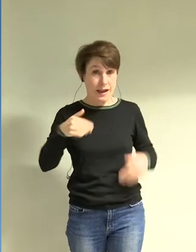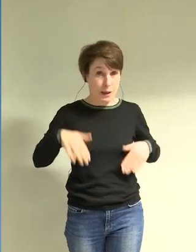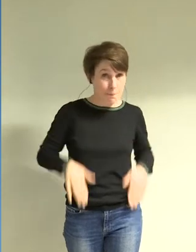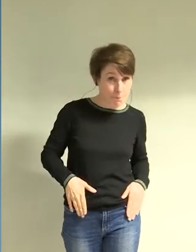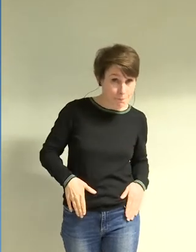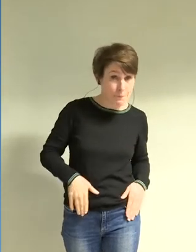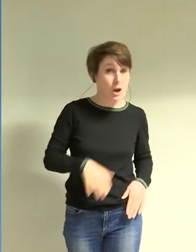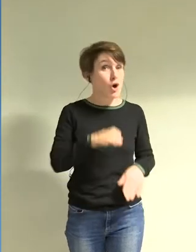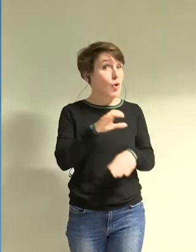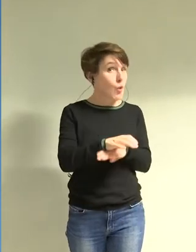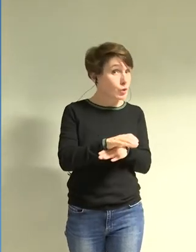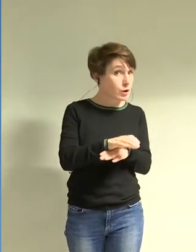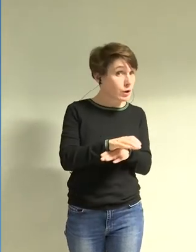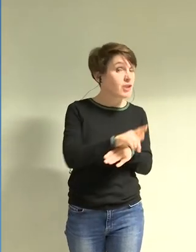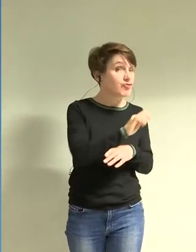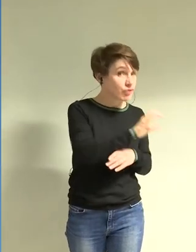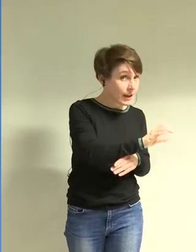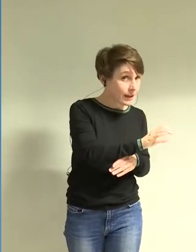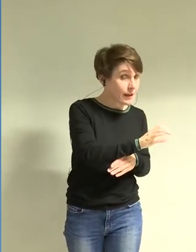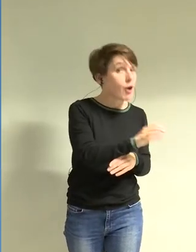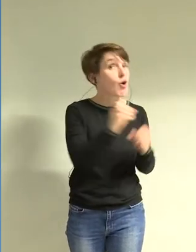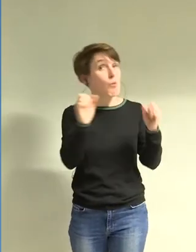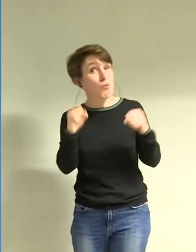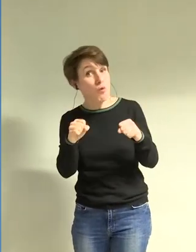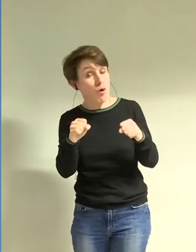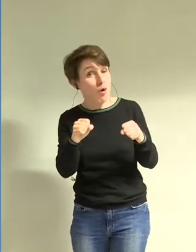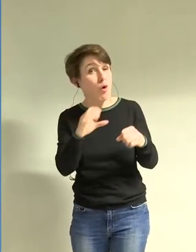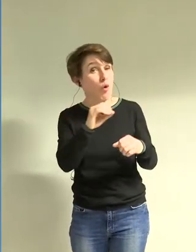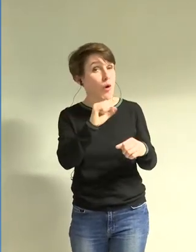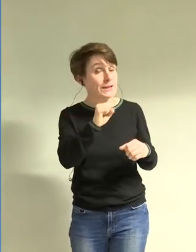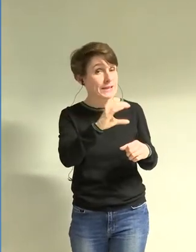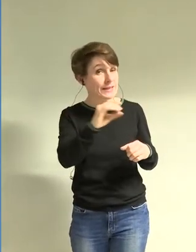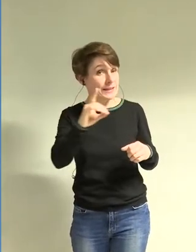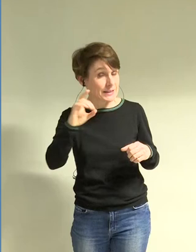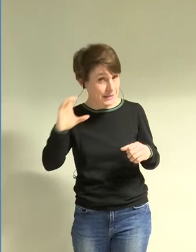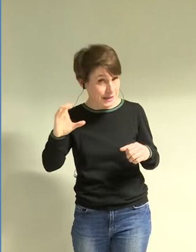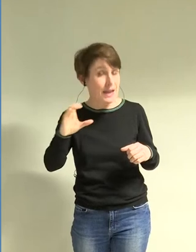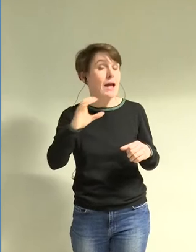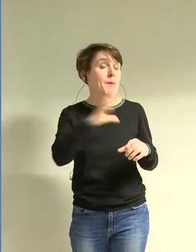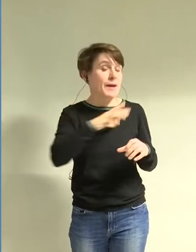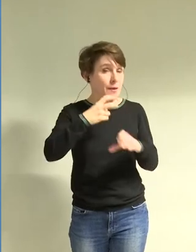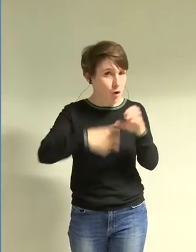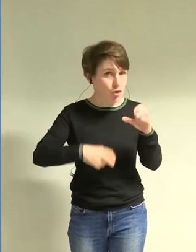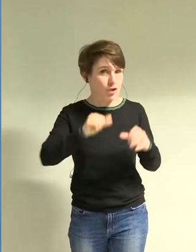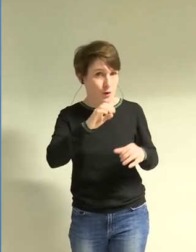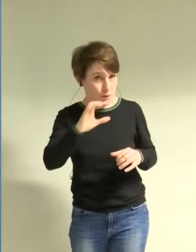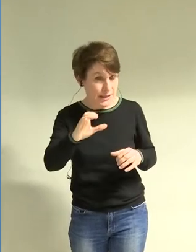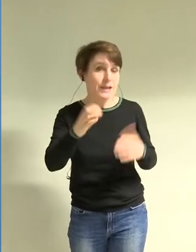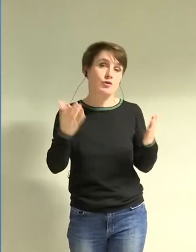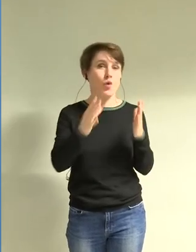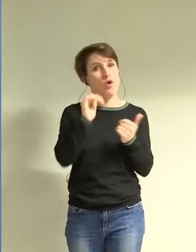contre jacques qui votent pour voix cdc c'est madame roche aoc se veut est donc repoussée